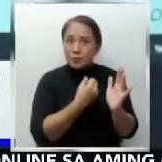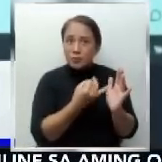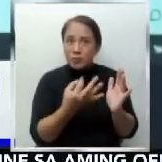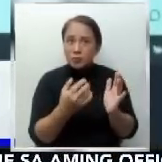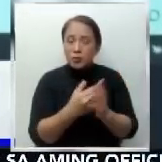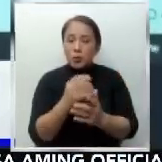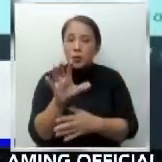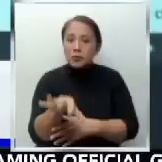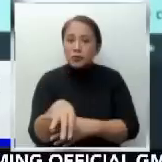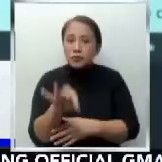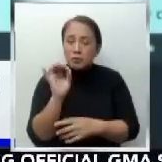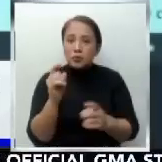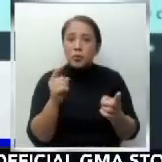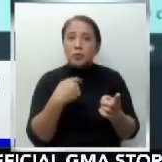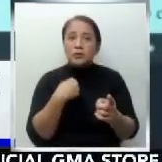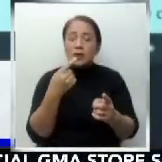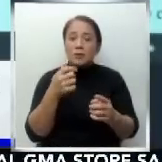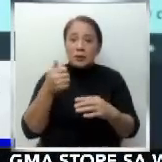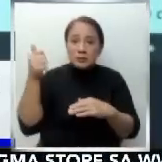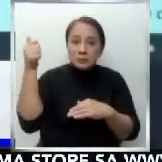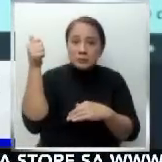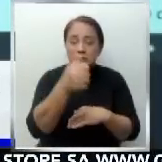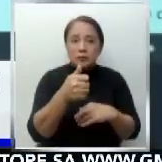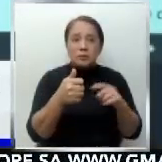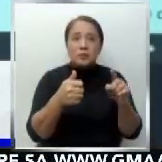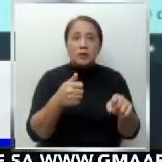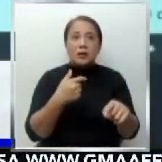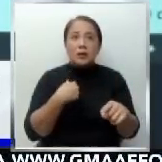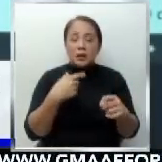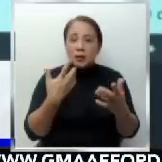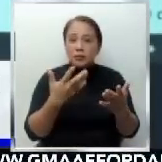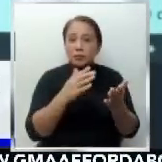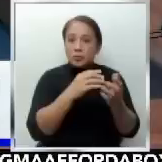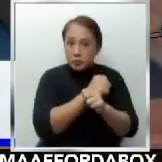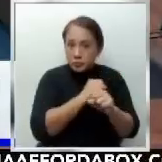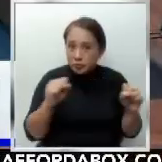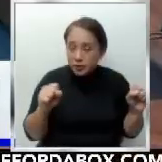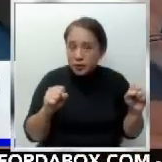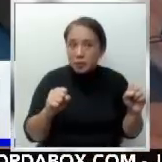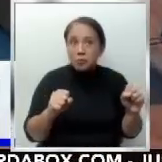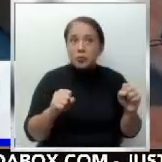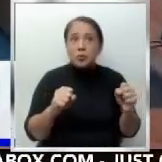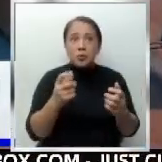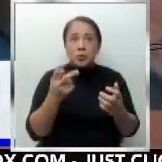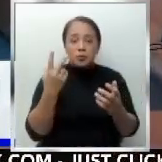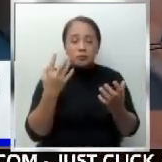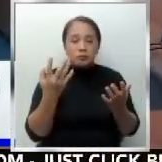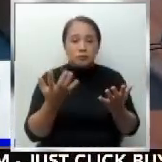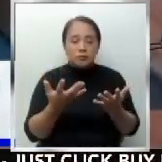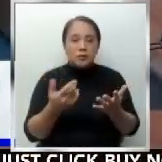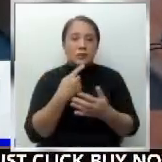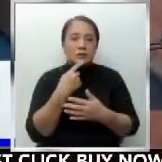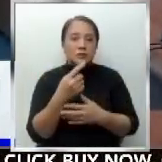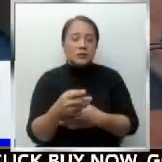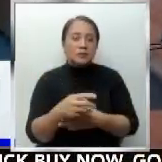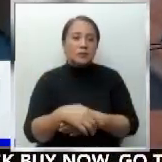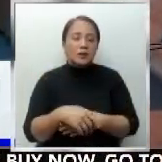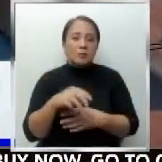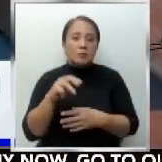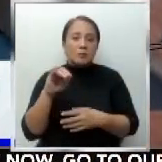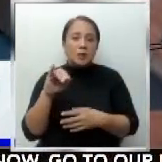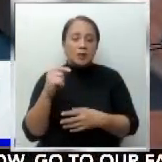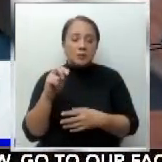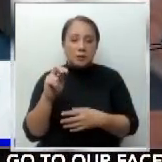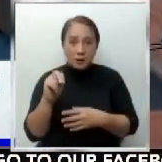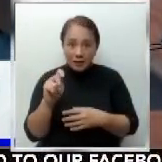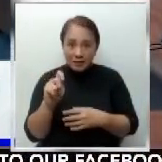Mr. Chairman, ilan yung na-acquit? Kung walang na-acquit, what the hell are we doing here? Tanong tuloy ni Migrant Workers Committee Chairman Senador Rafi